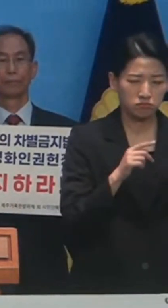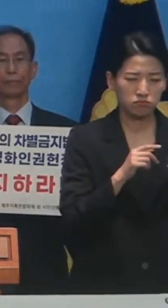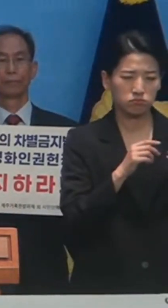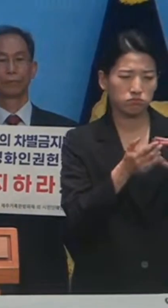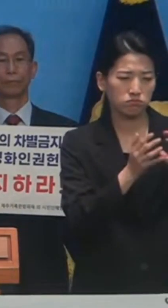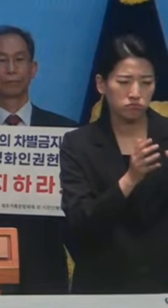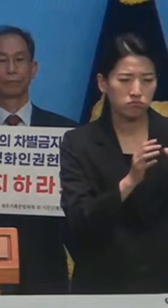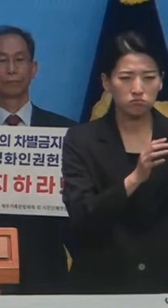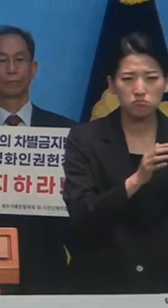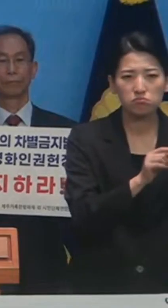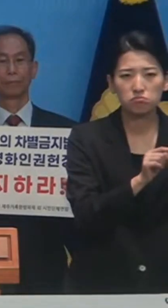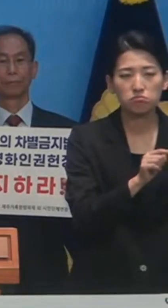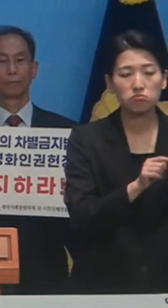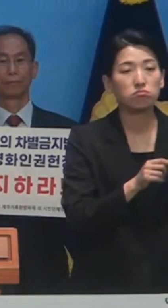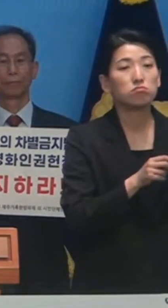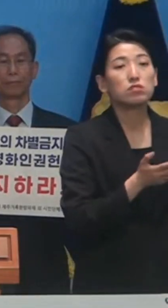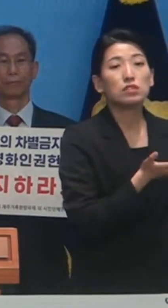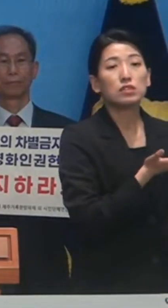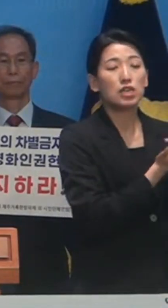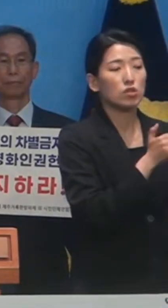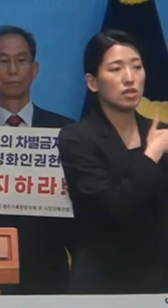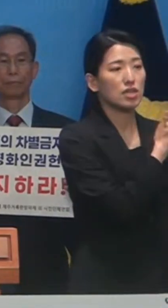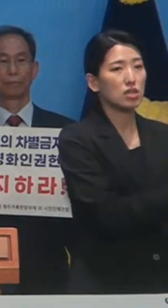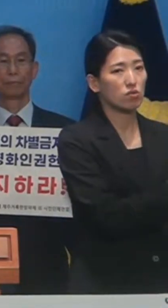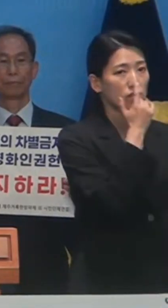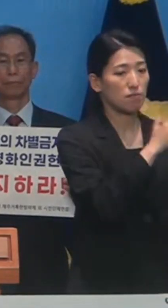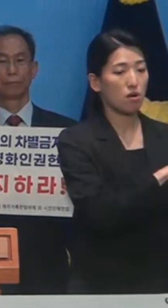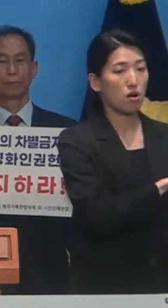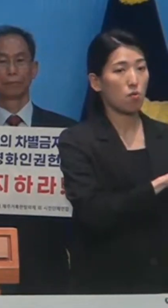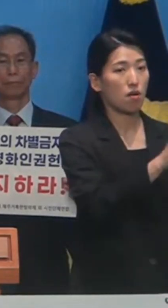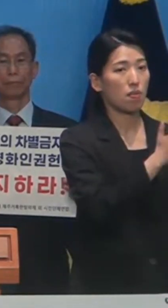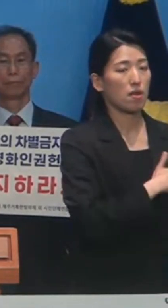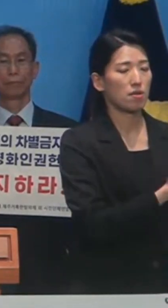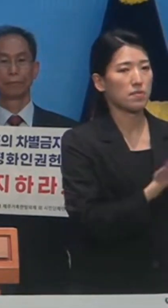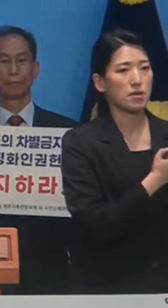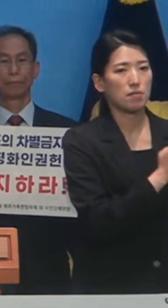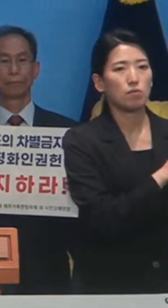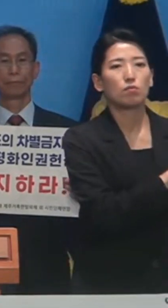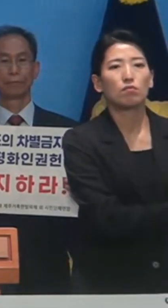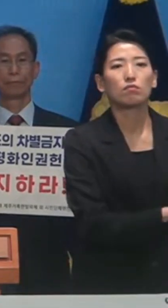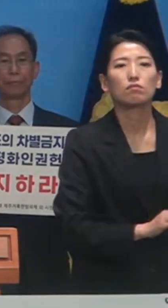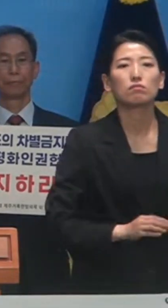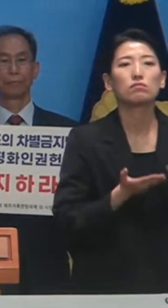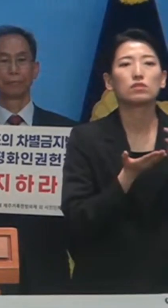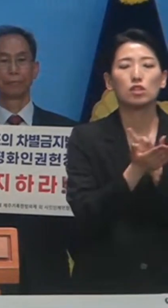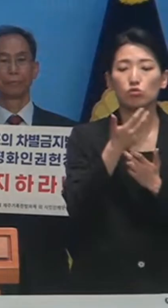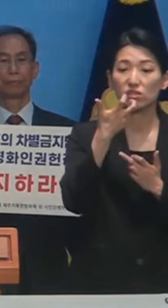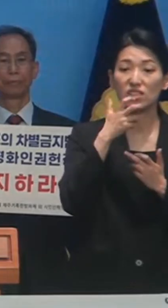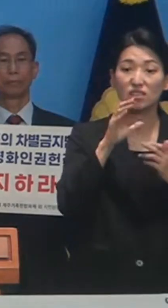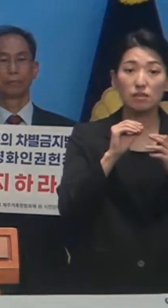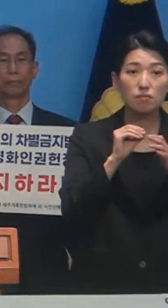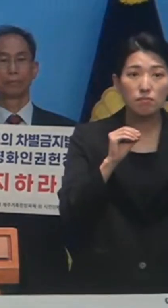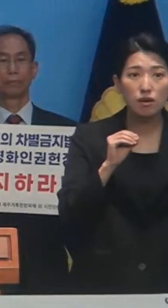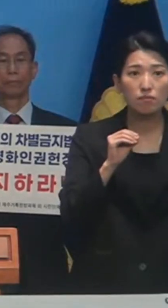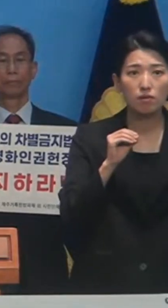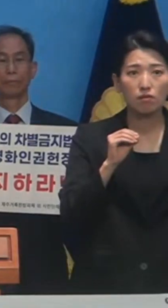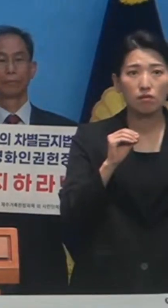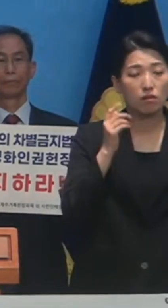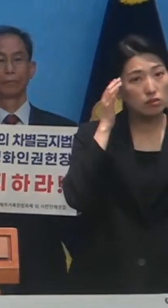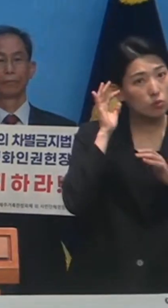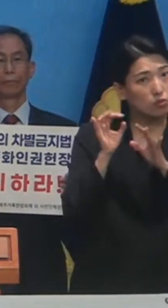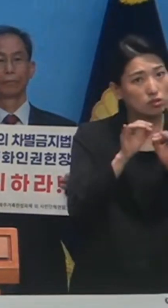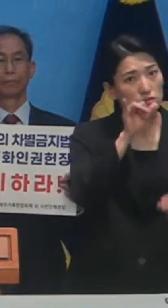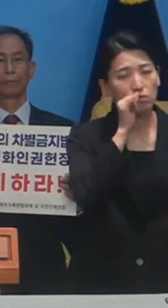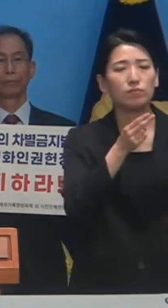가운데 제주평화인권원장 초안을 만들었습니다. 70만 제주도민의 의견이 반영되지 않았습니다.